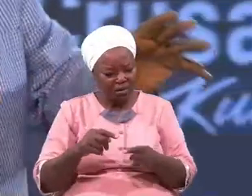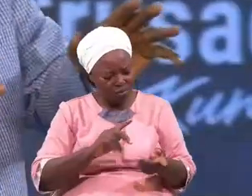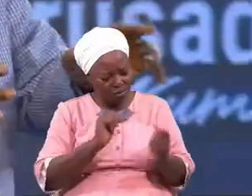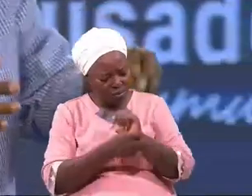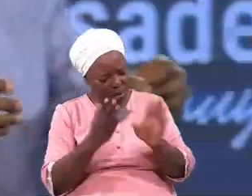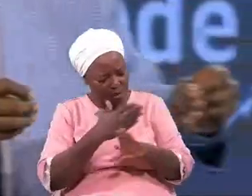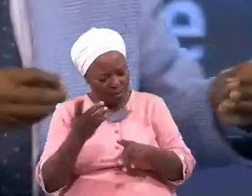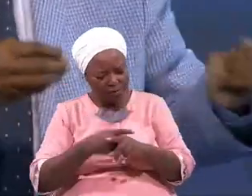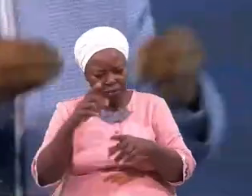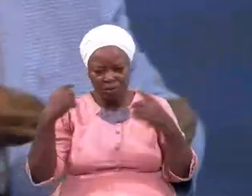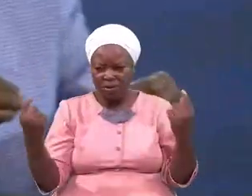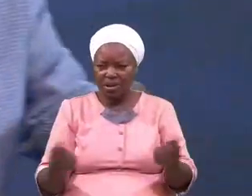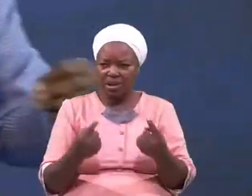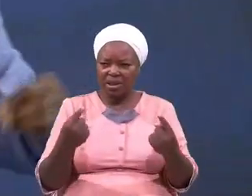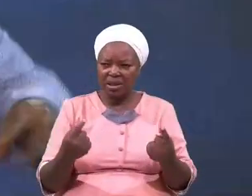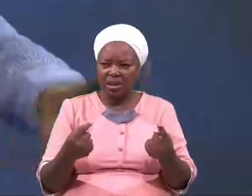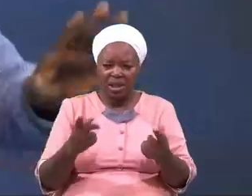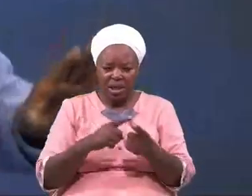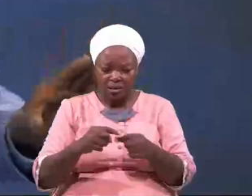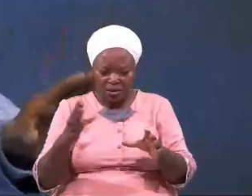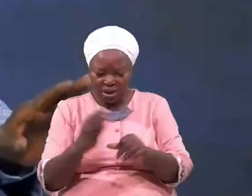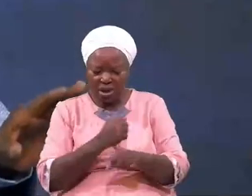Vous vous détournez de vos péchés.